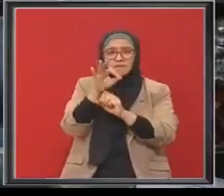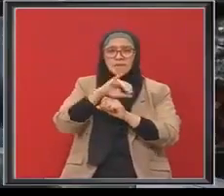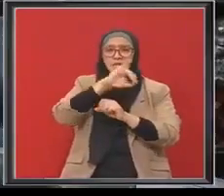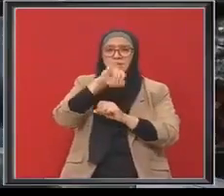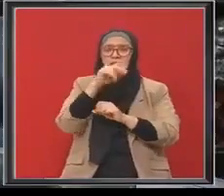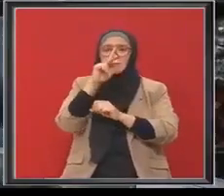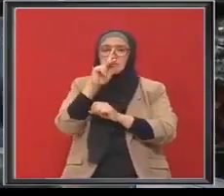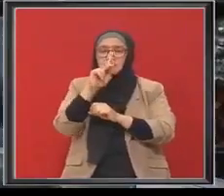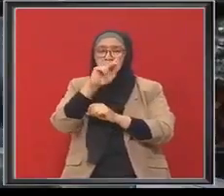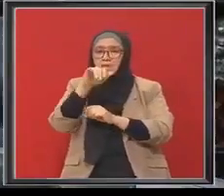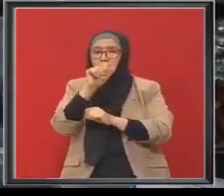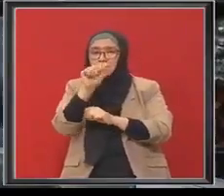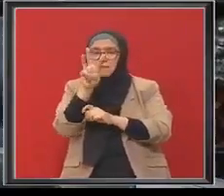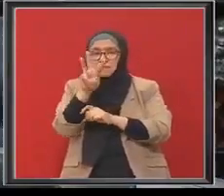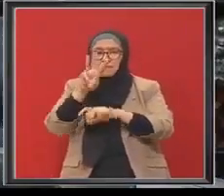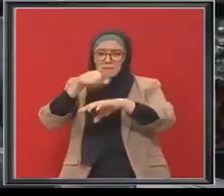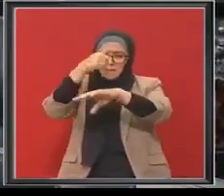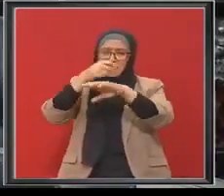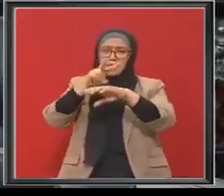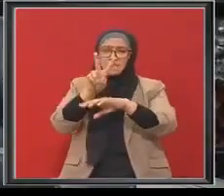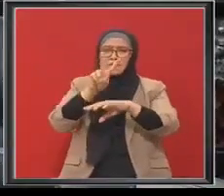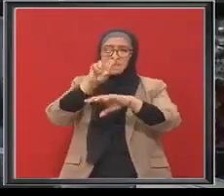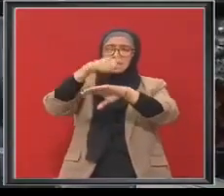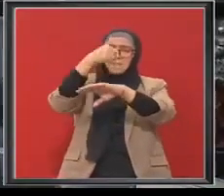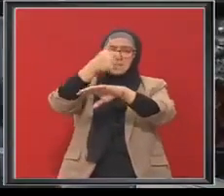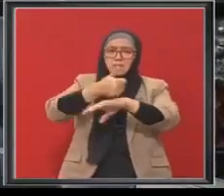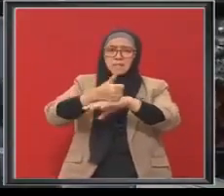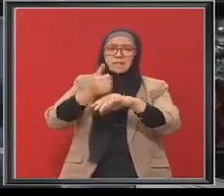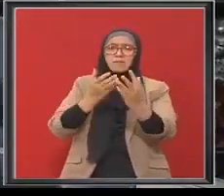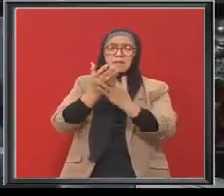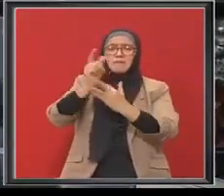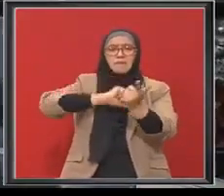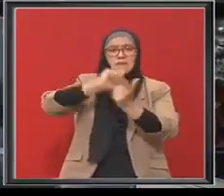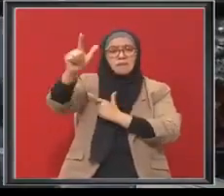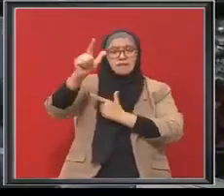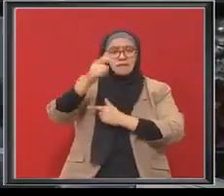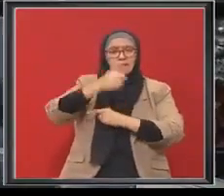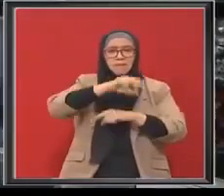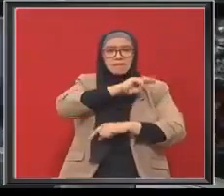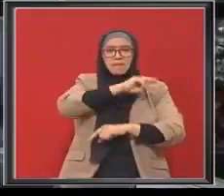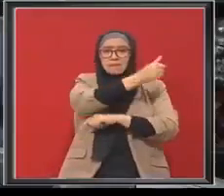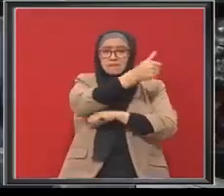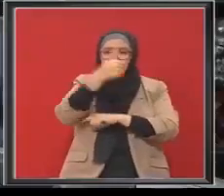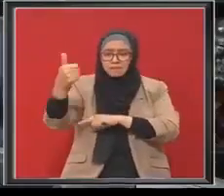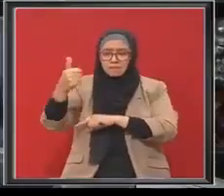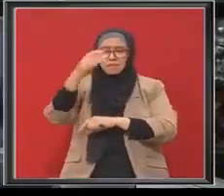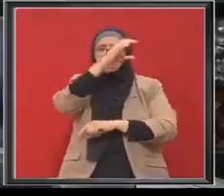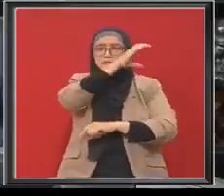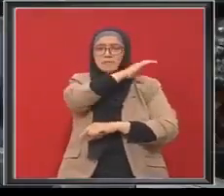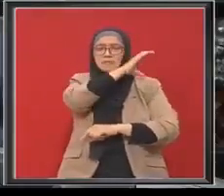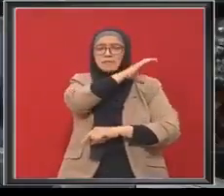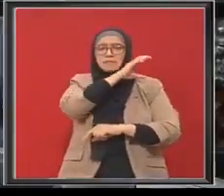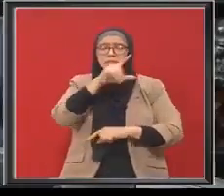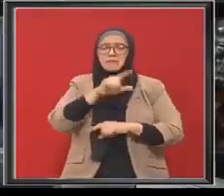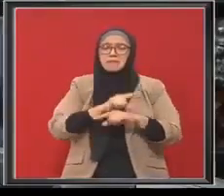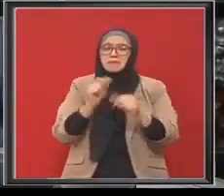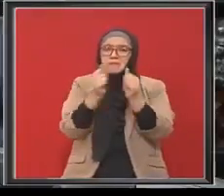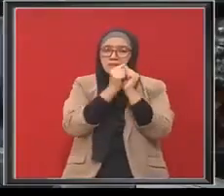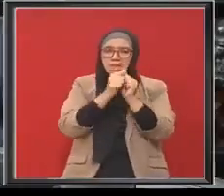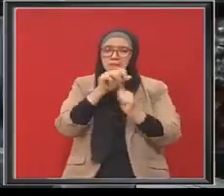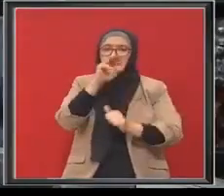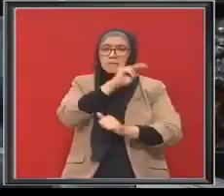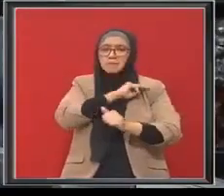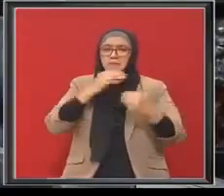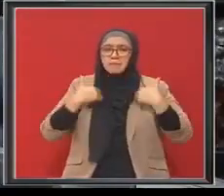ditumbuhkan melalui itu sejumlah menteri pada 21oktober yang dipungut sikan bersama oleh menteri kesehatan dan juga